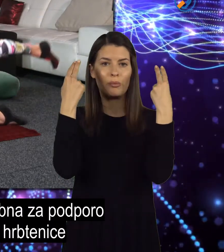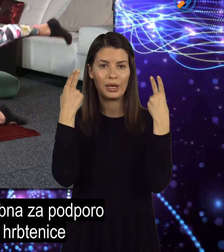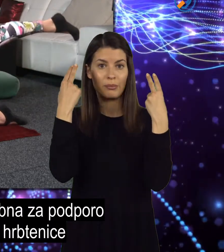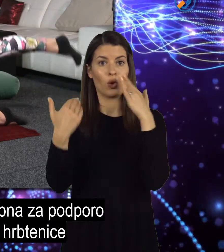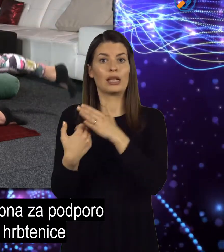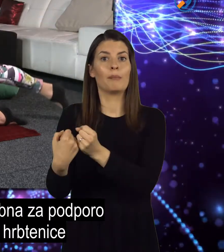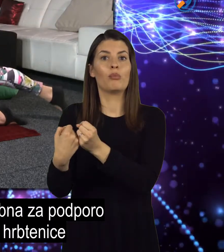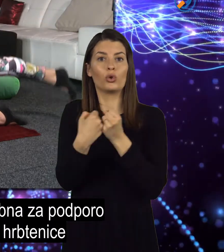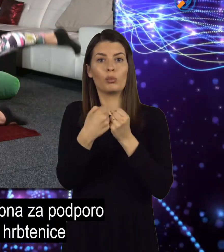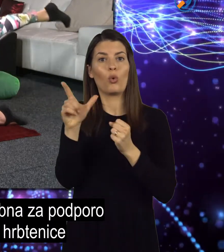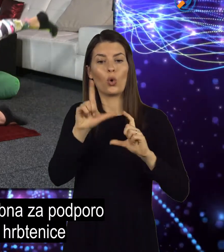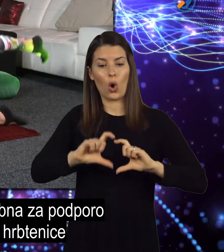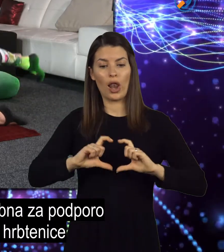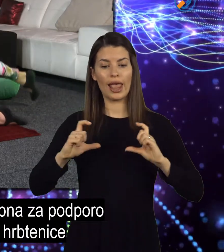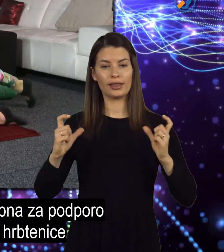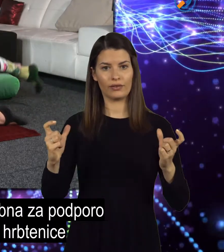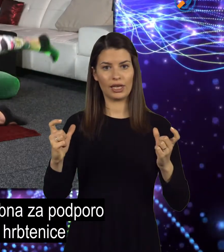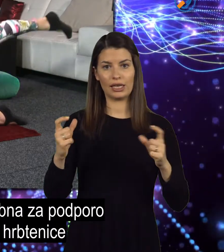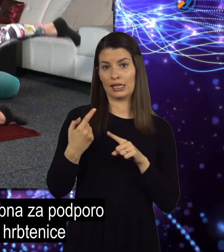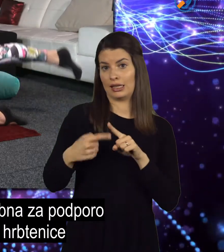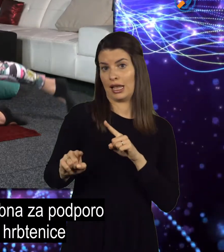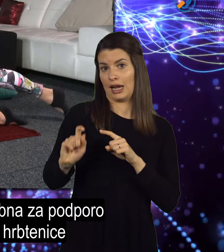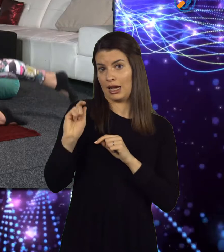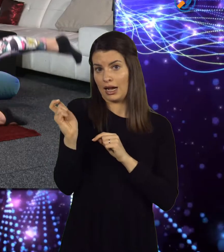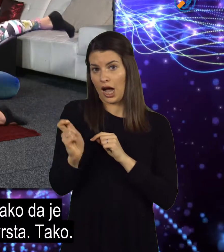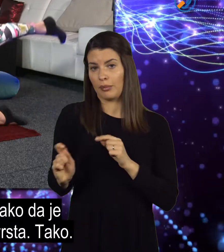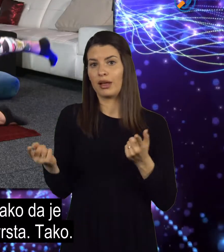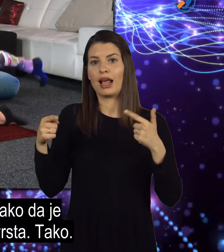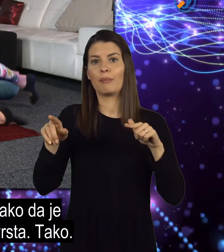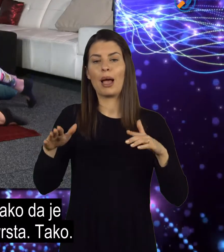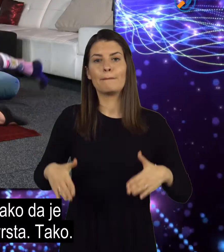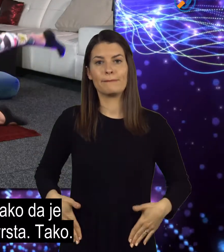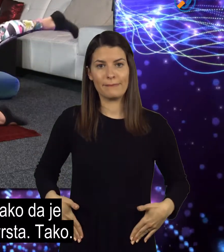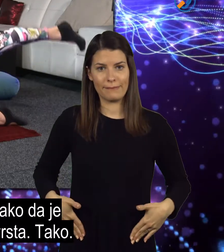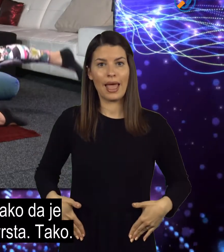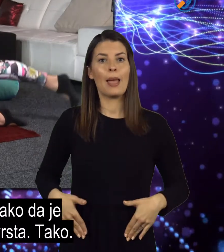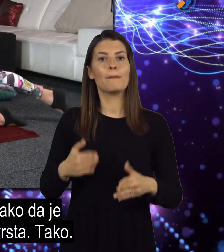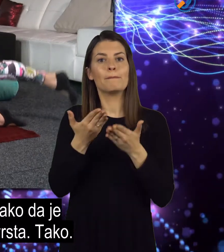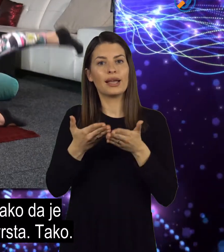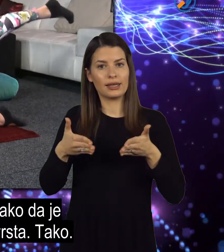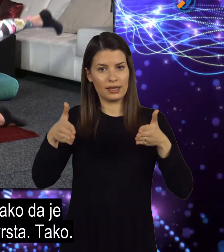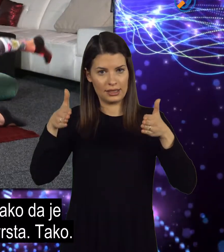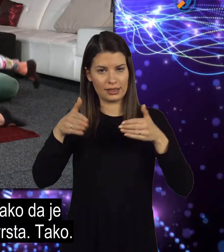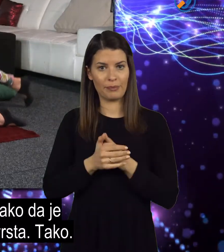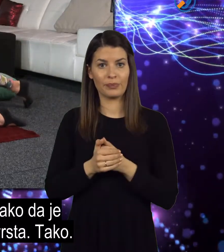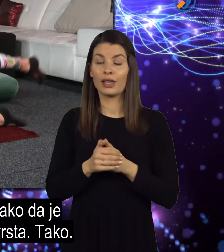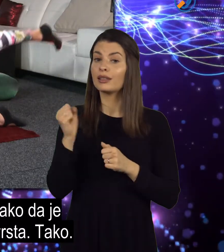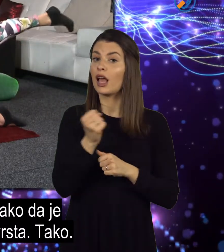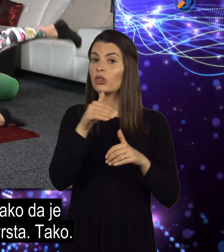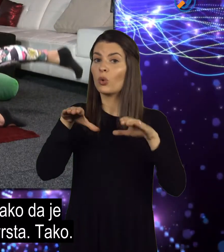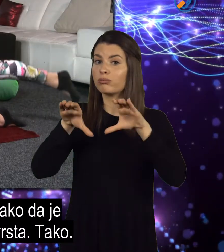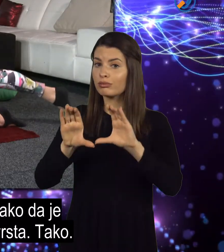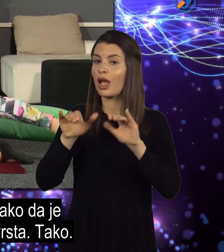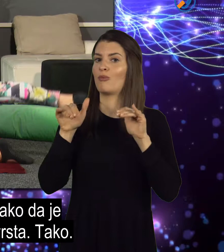pomembna za podporo ledvenemu delu hrbtenice oziroma medenice, tako da je dobro, da je